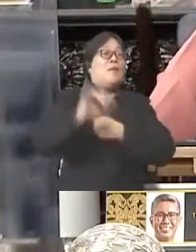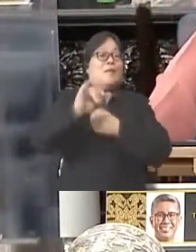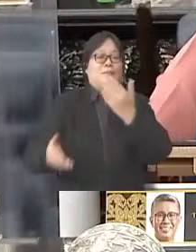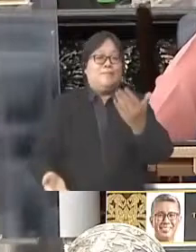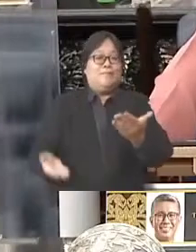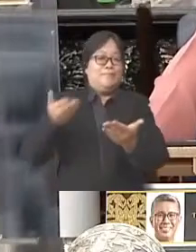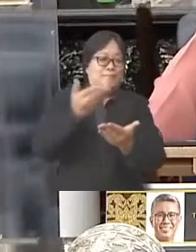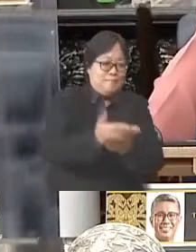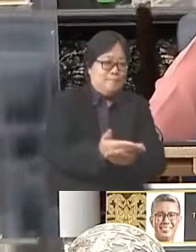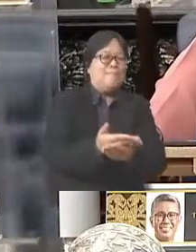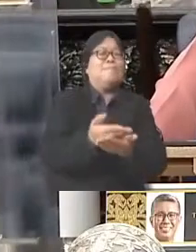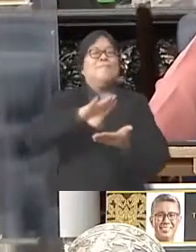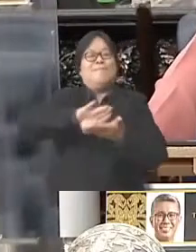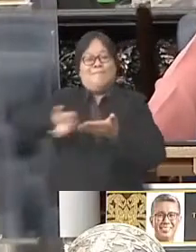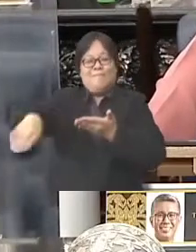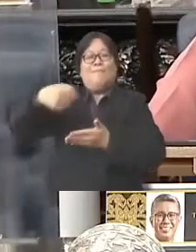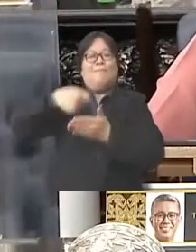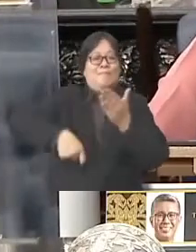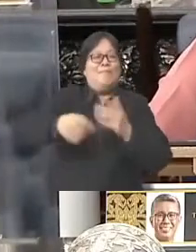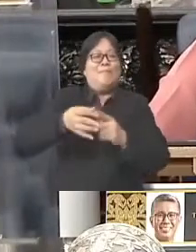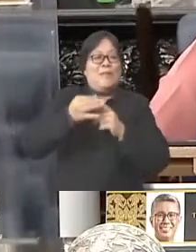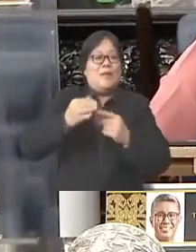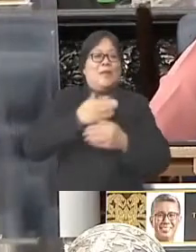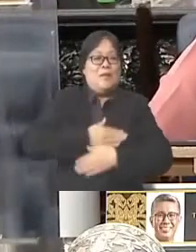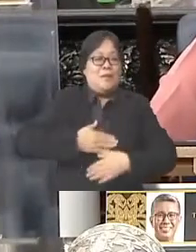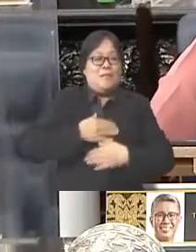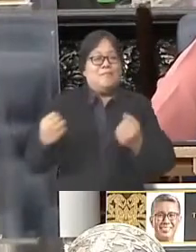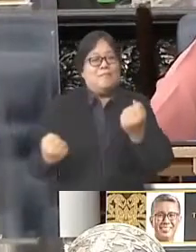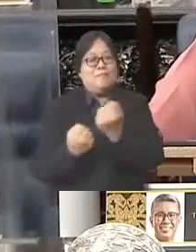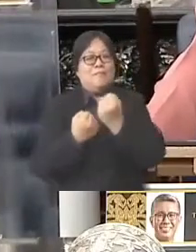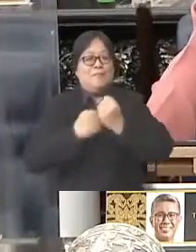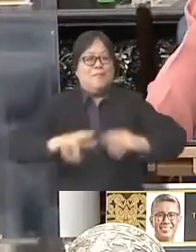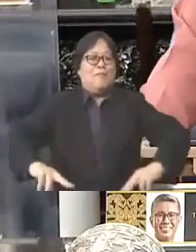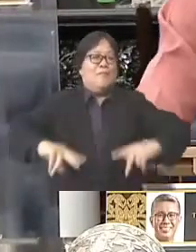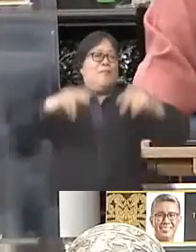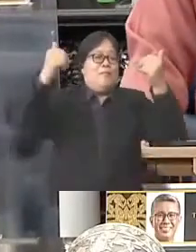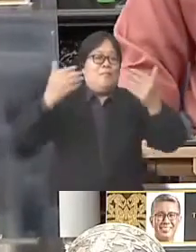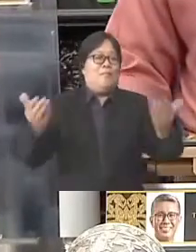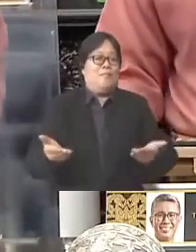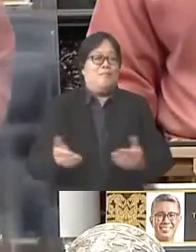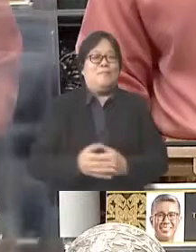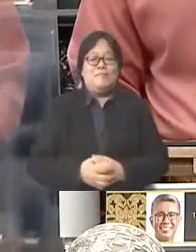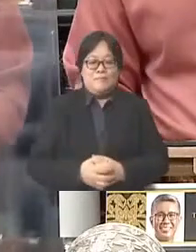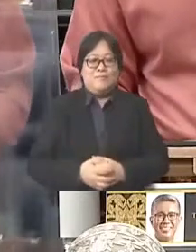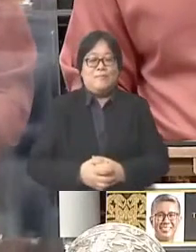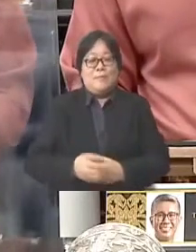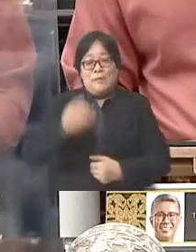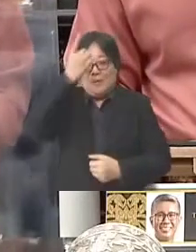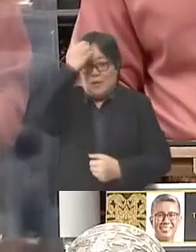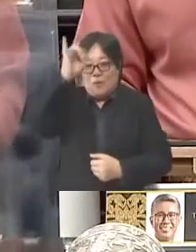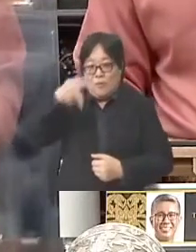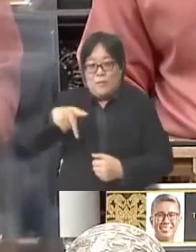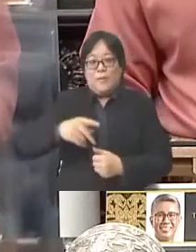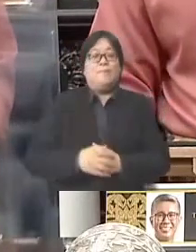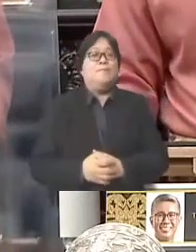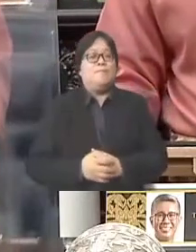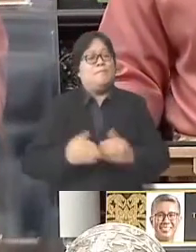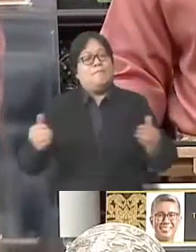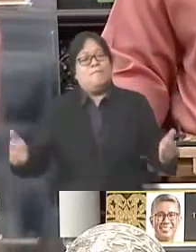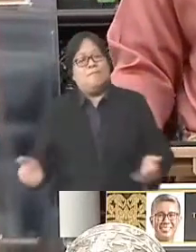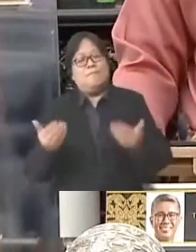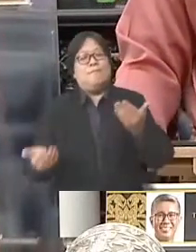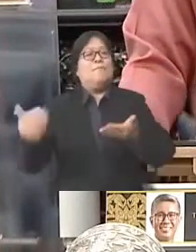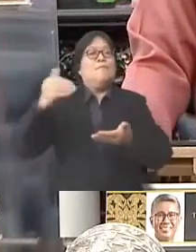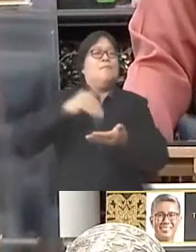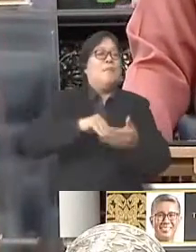disarankan untuk memberi pengecualian Duty hiburan bagi menyokong pemulihan sektor ini tato yang betul dalam